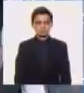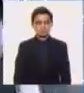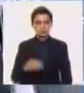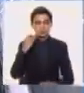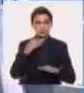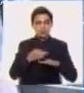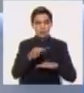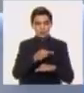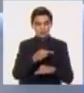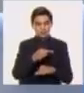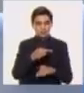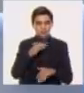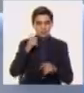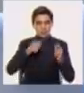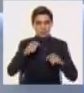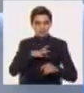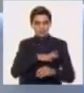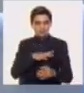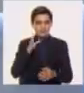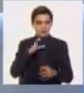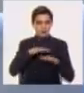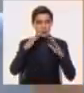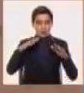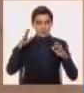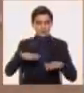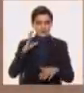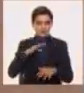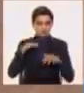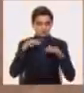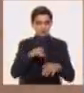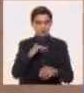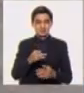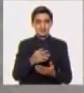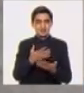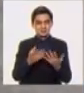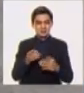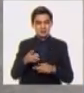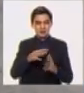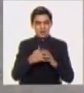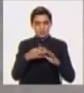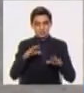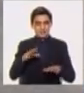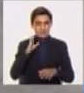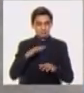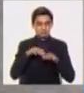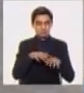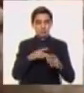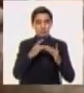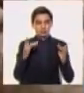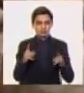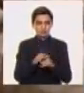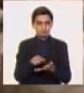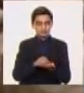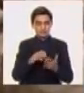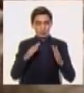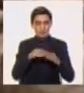Түркістан облысында толассыз жауыннан бірнеше таулы ауданда су тасқыны болып, ағын су елді мекендерде көпірлерді шайып кетті. Ағысы қатты сел тіпті